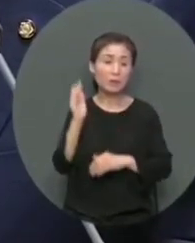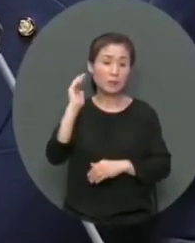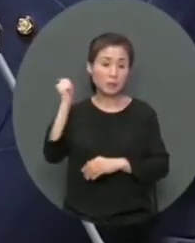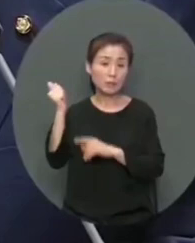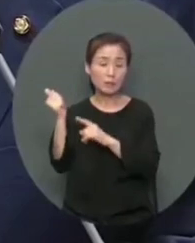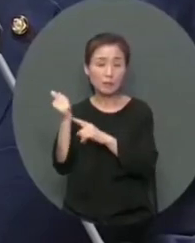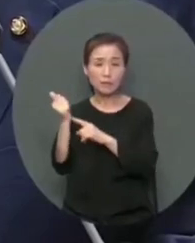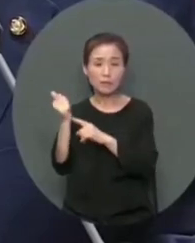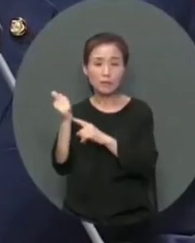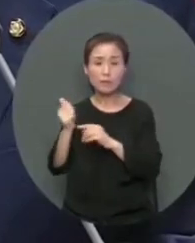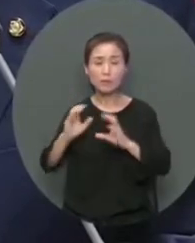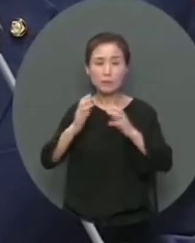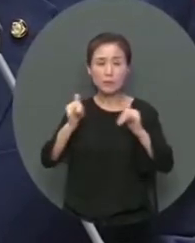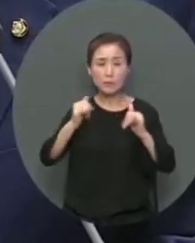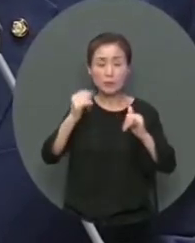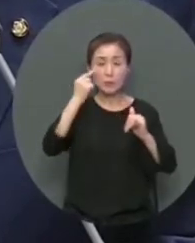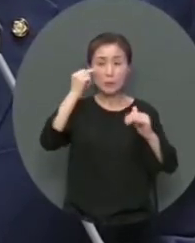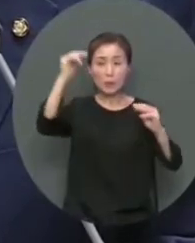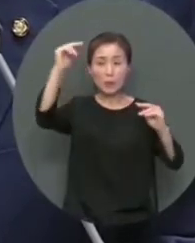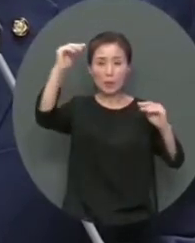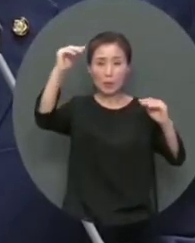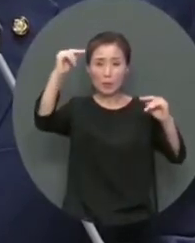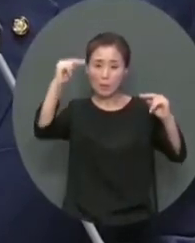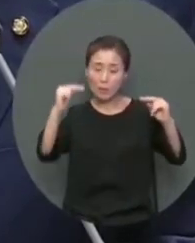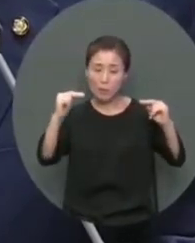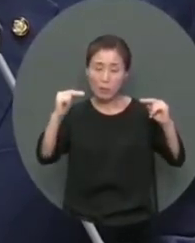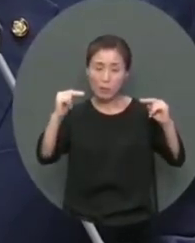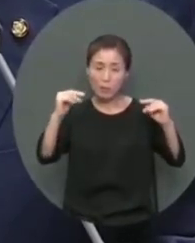대통령께서는 국민의 눈높이에 맞게끔